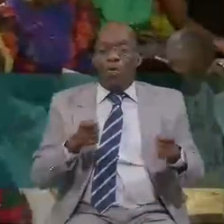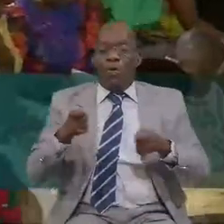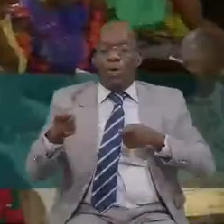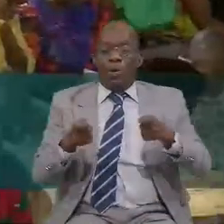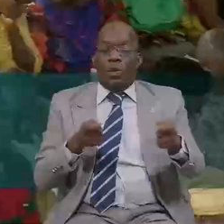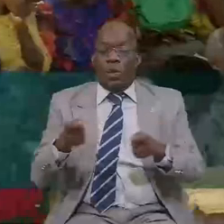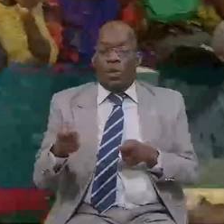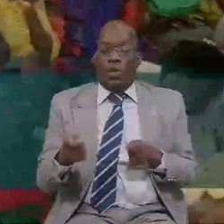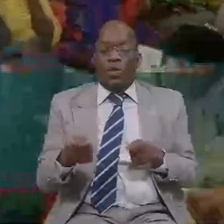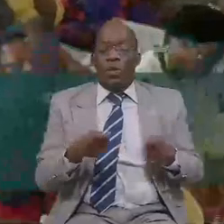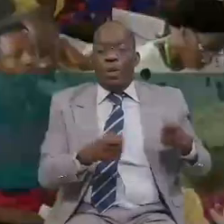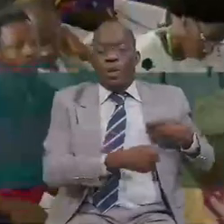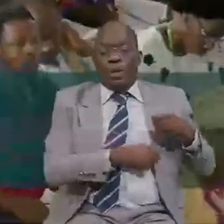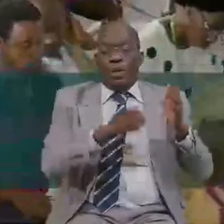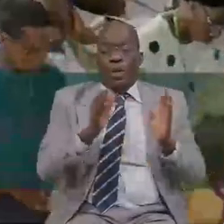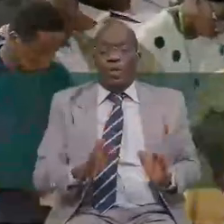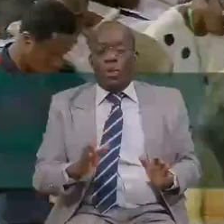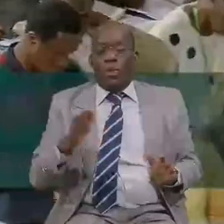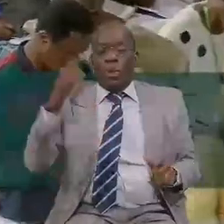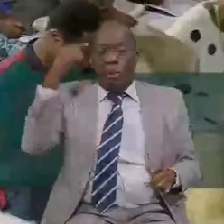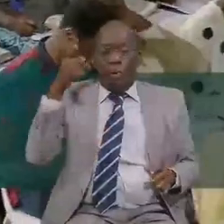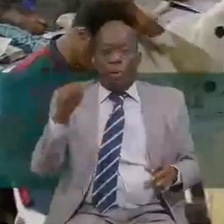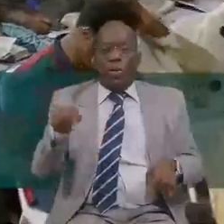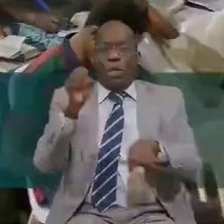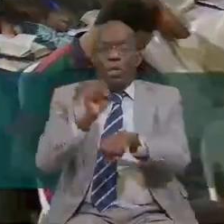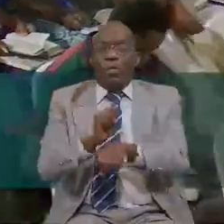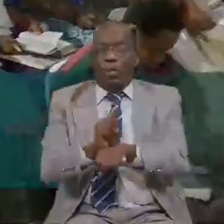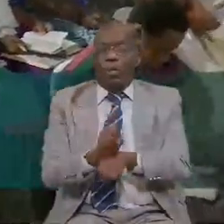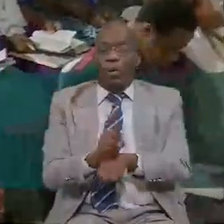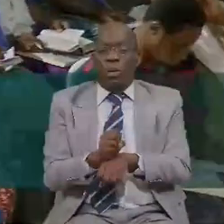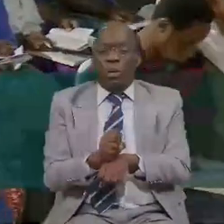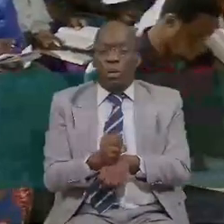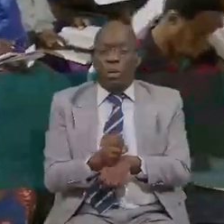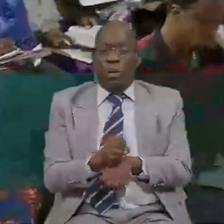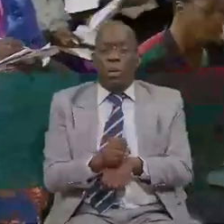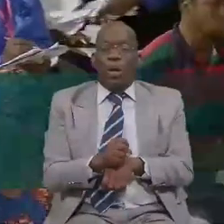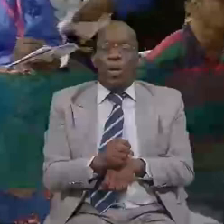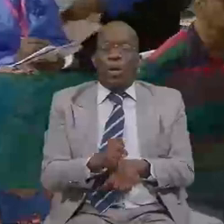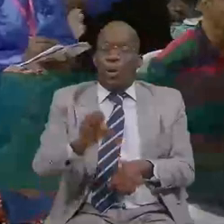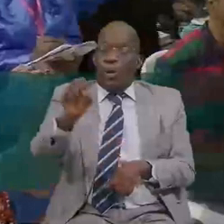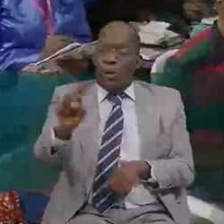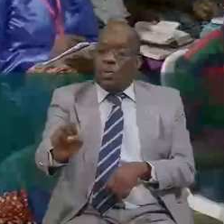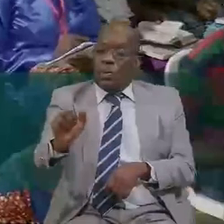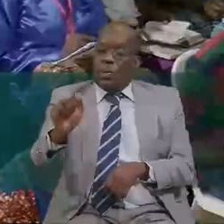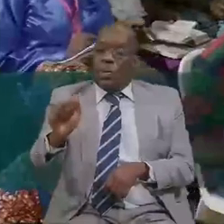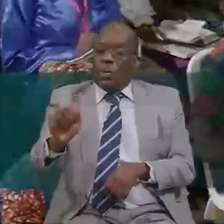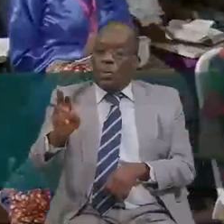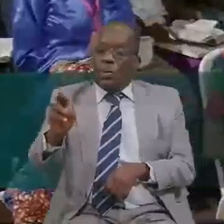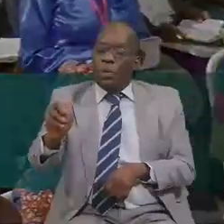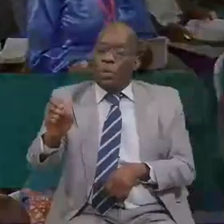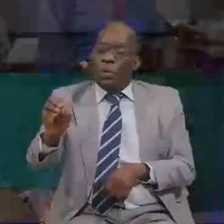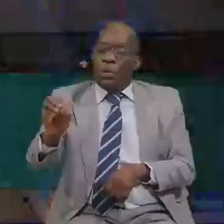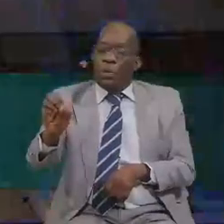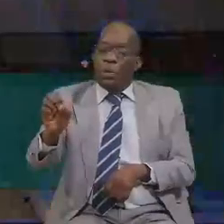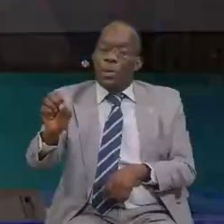soldats domptés pour la commission. Samson avait eu un